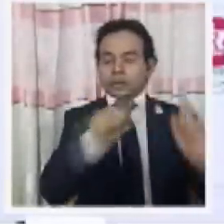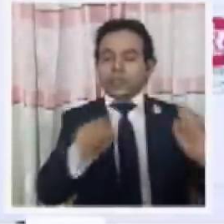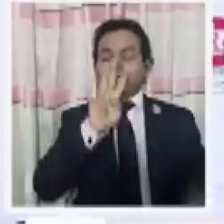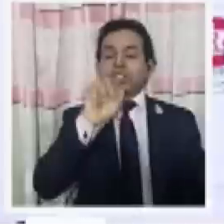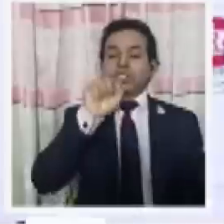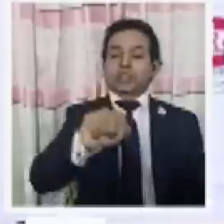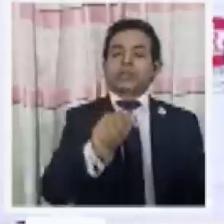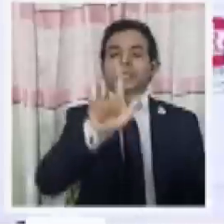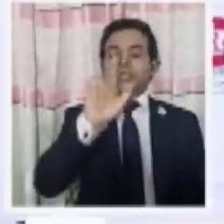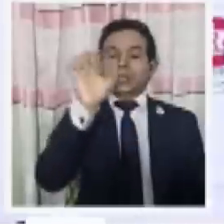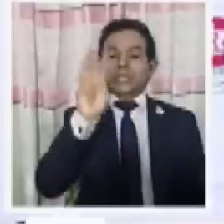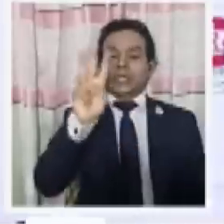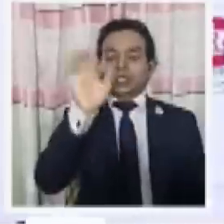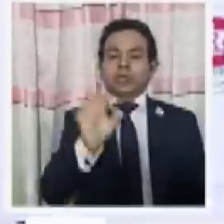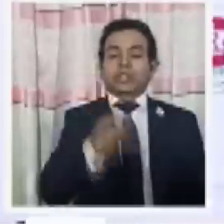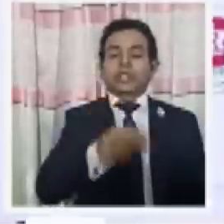31 থেকে 40 7.05%,